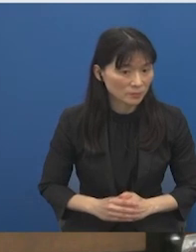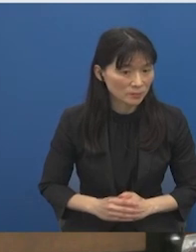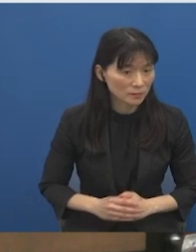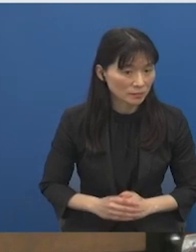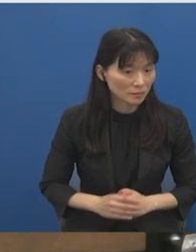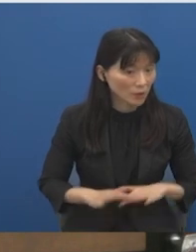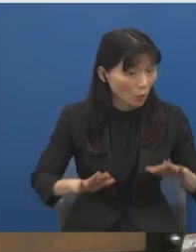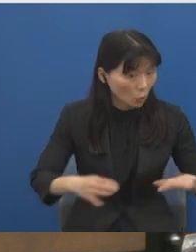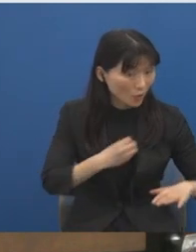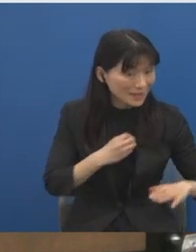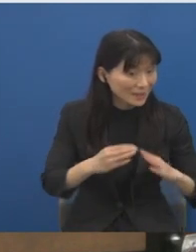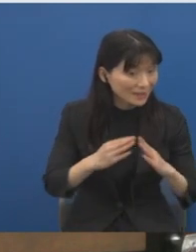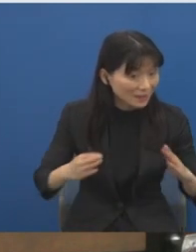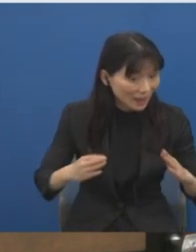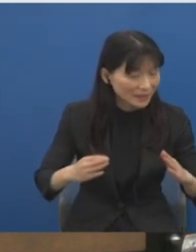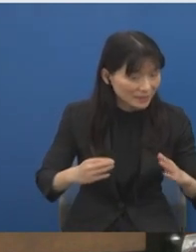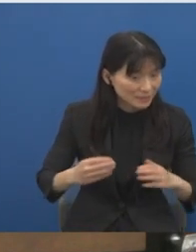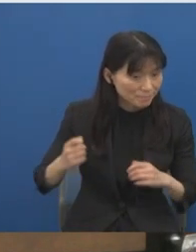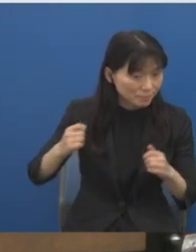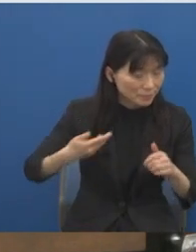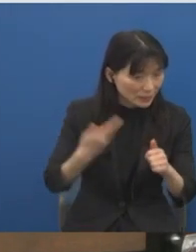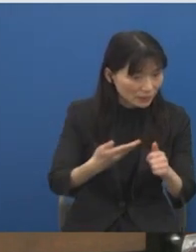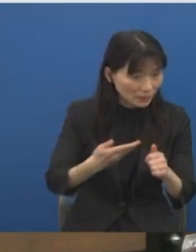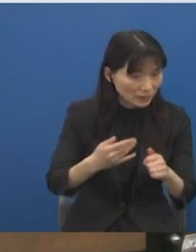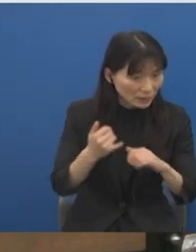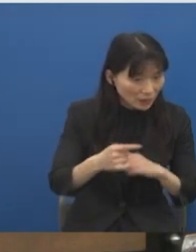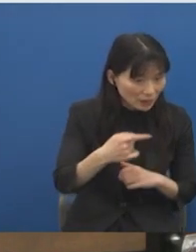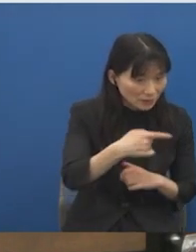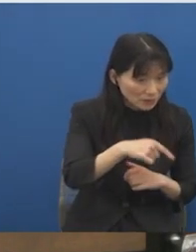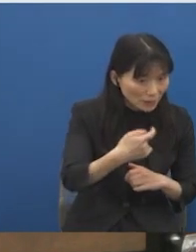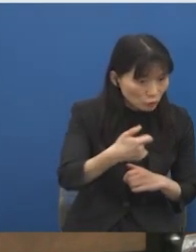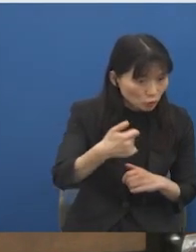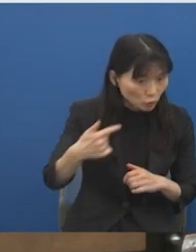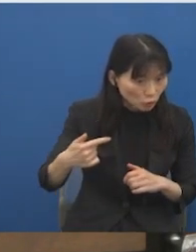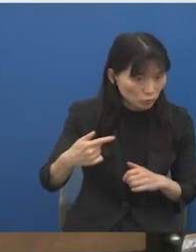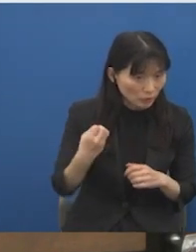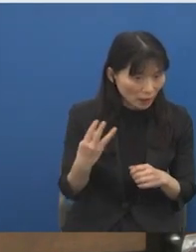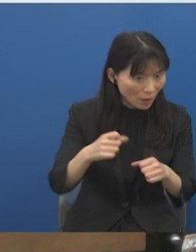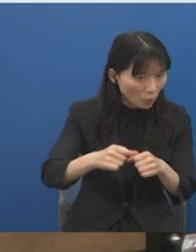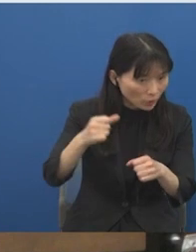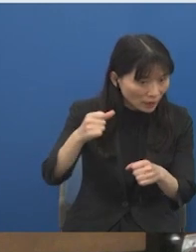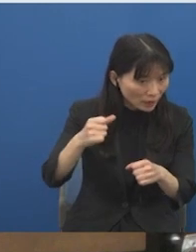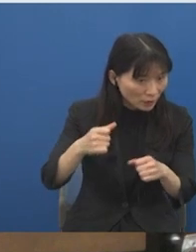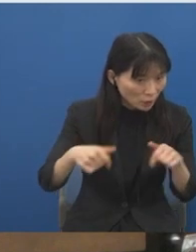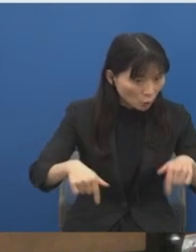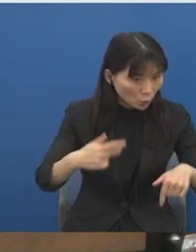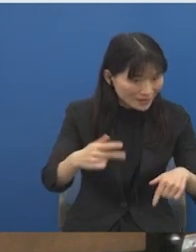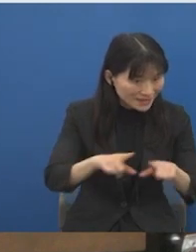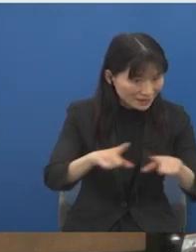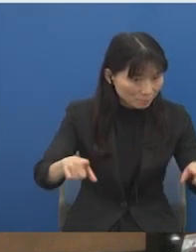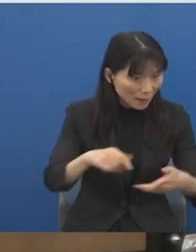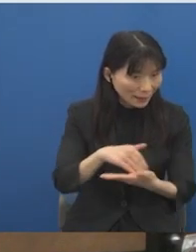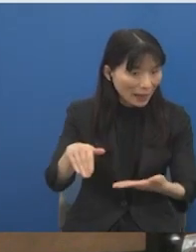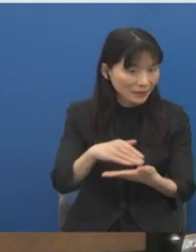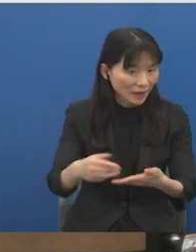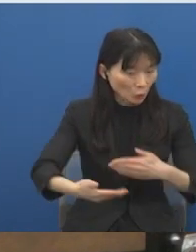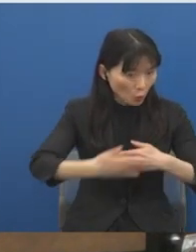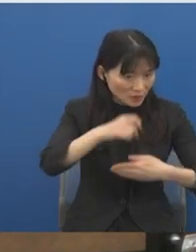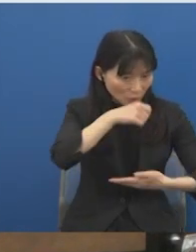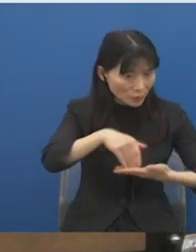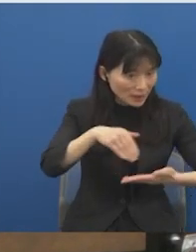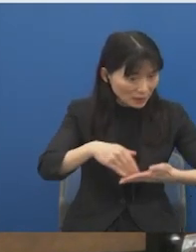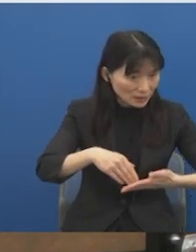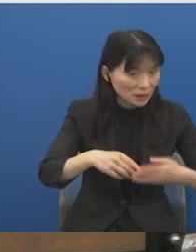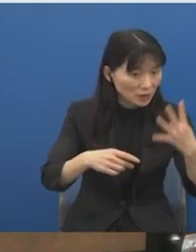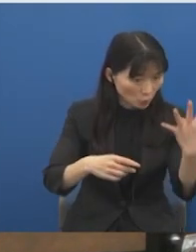本委員会に付託されました議第156号令和5年度京都市一般会計補正予算ほか4